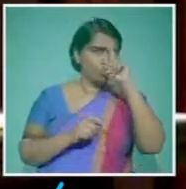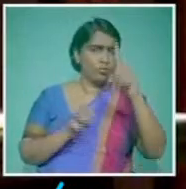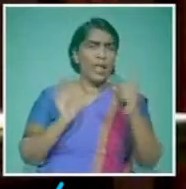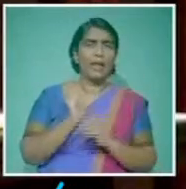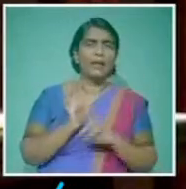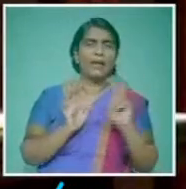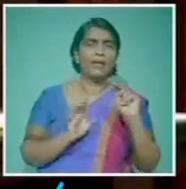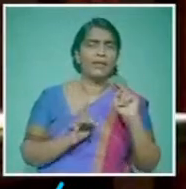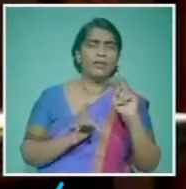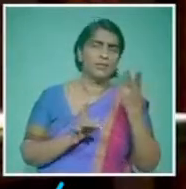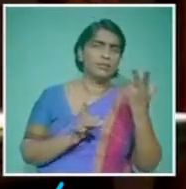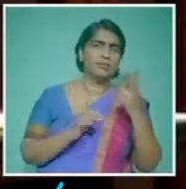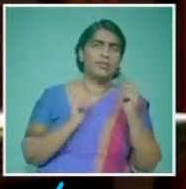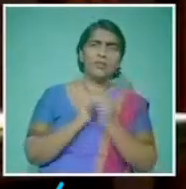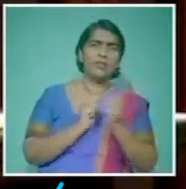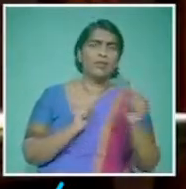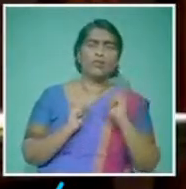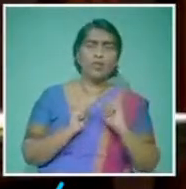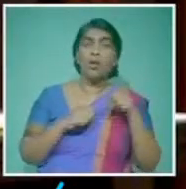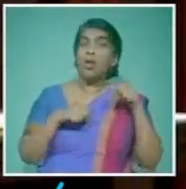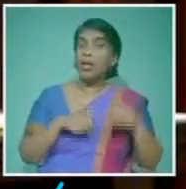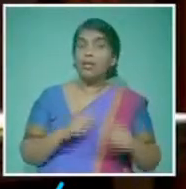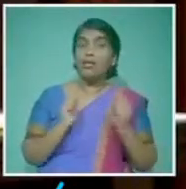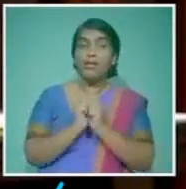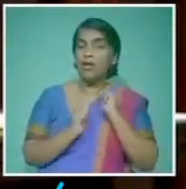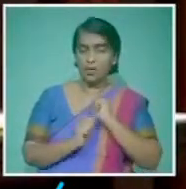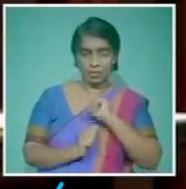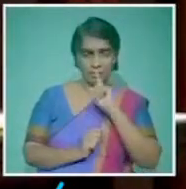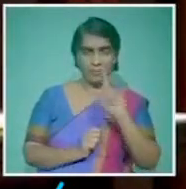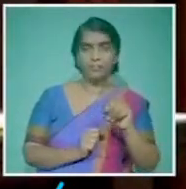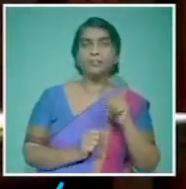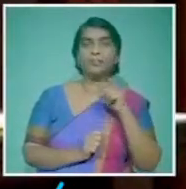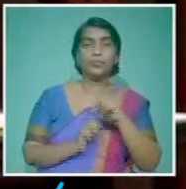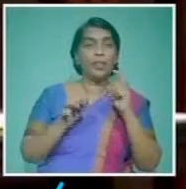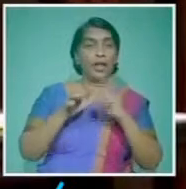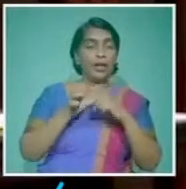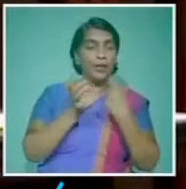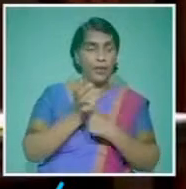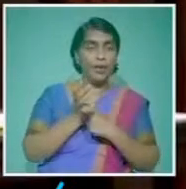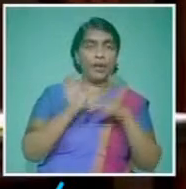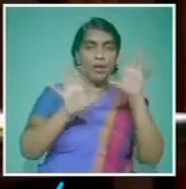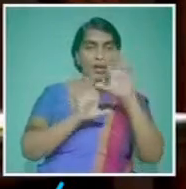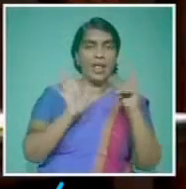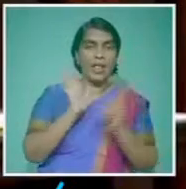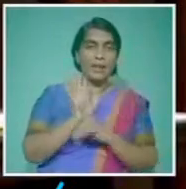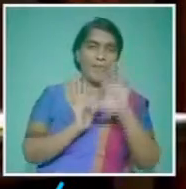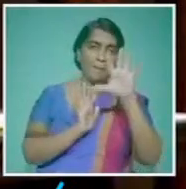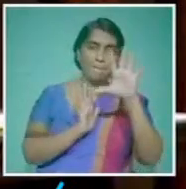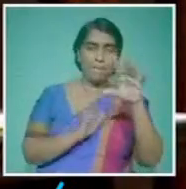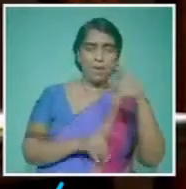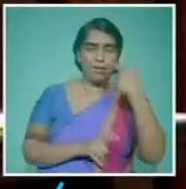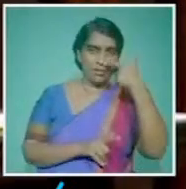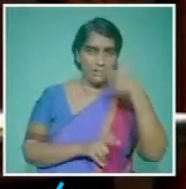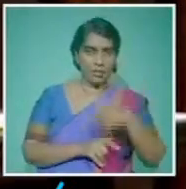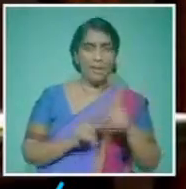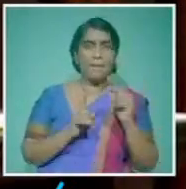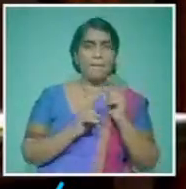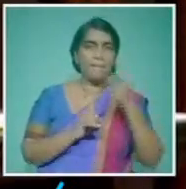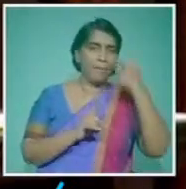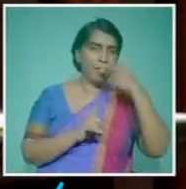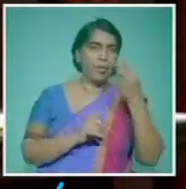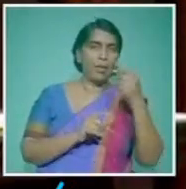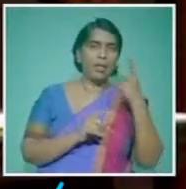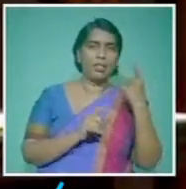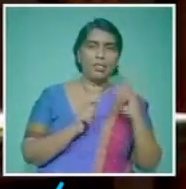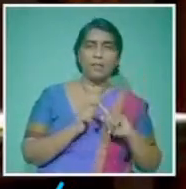20කින් වැඩ ගන්නෙ මොකක්ද දන්නවද අද වෙන්නේ මං කියන්න මොකක්ද වෙන්නේ කියලා ඒ QR කෝඩ් එකෙන් ලීටර් 5ක් ගහනවා පෙට්‍රල් සෙඩ් එකේ ඉන්න කොල්ල